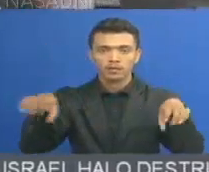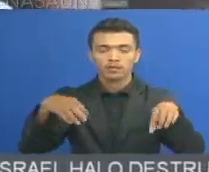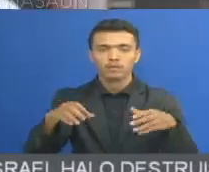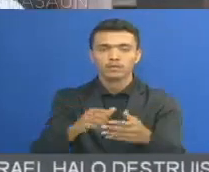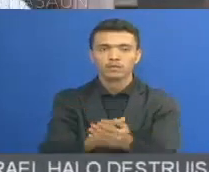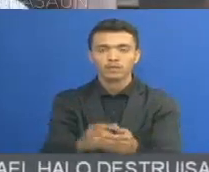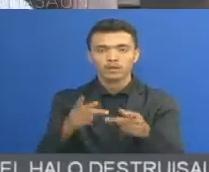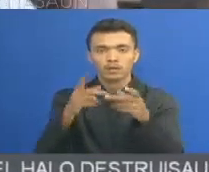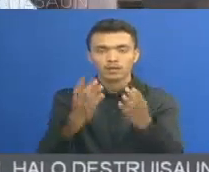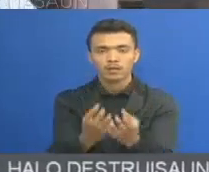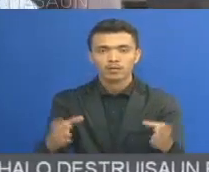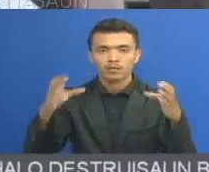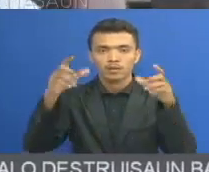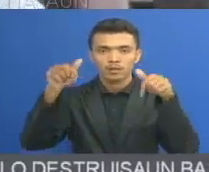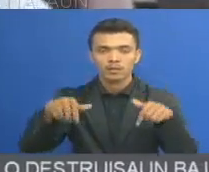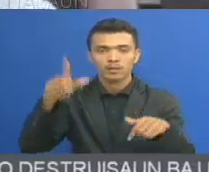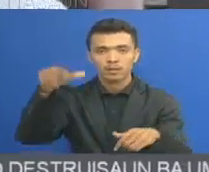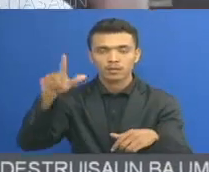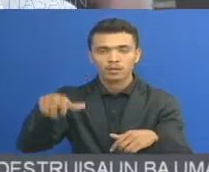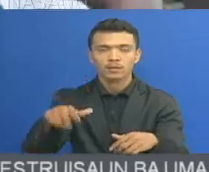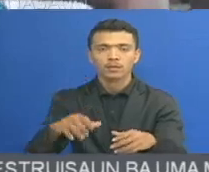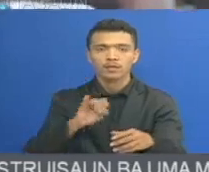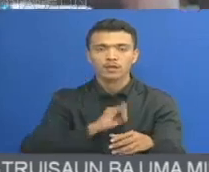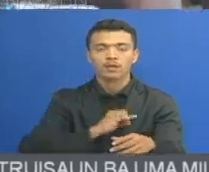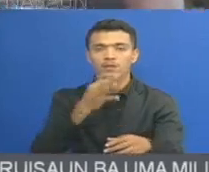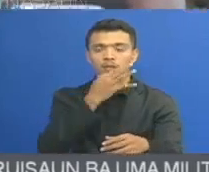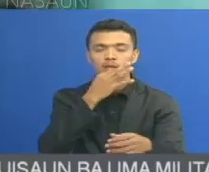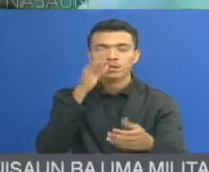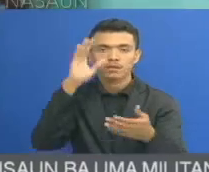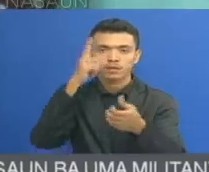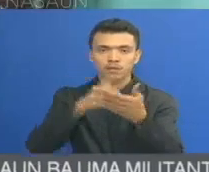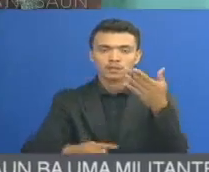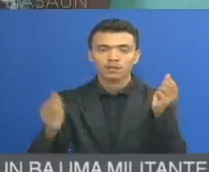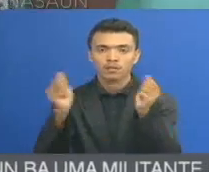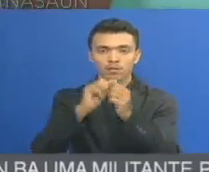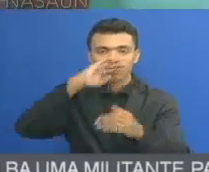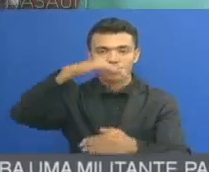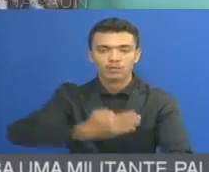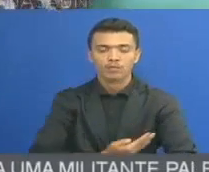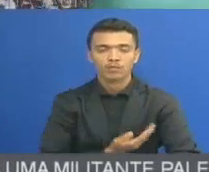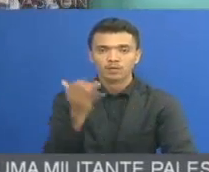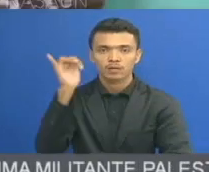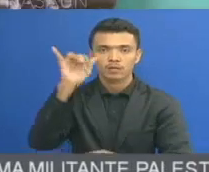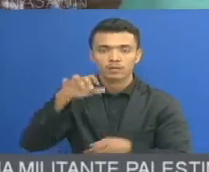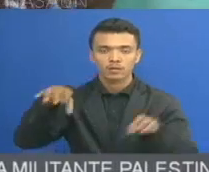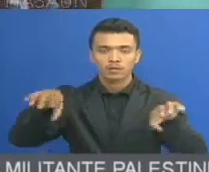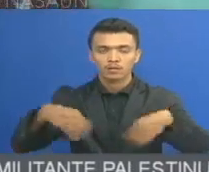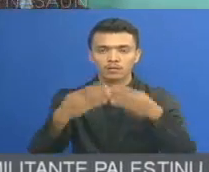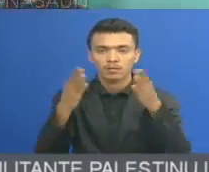bikan makai dana. Jadi bikan ni mah atras hau ni bikan, antau hau haa sayida, hau hau sira. Alenene, trabaldor Romano Koa